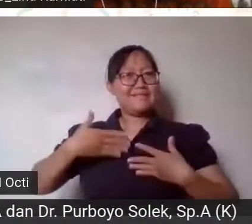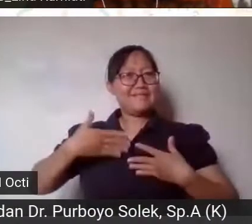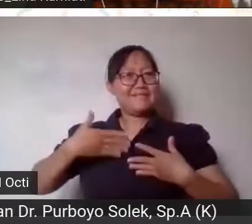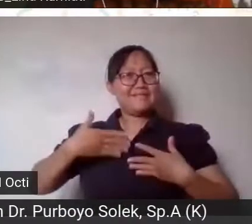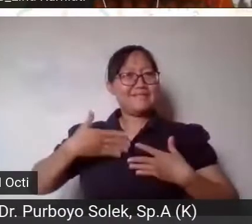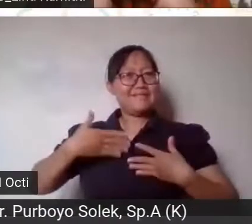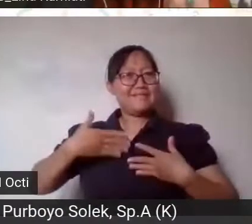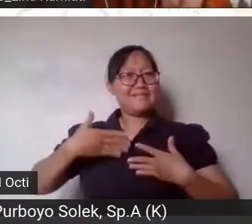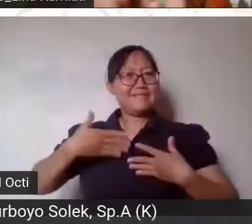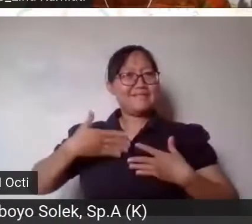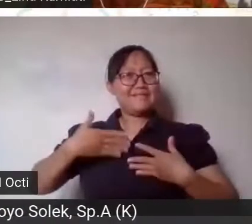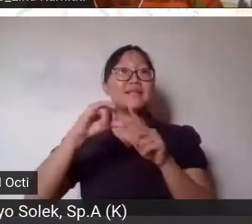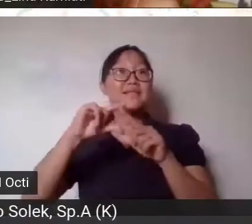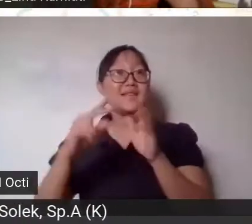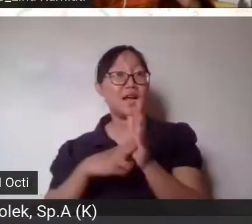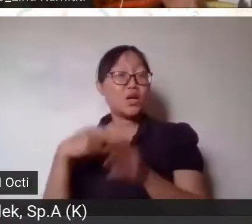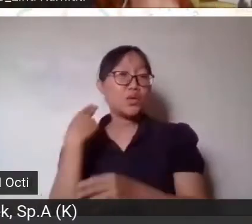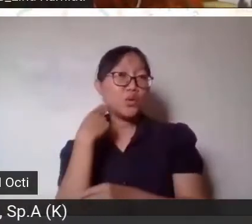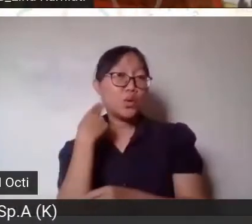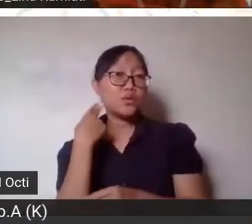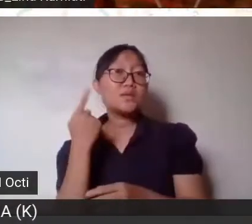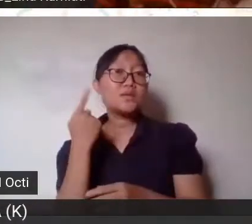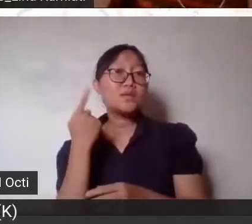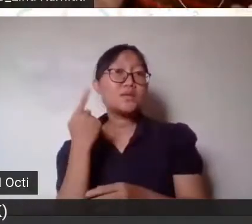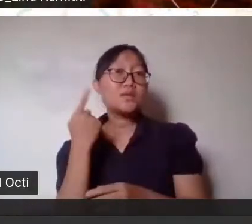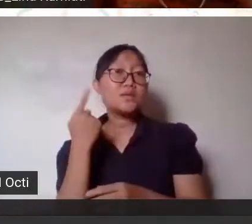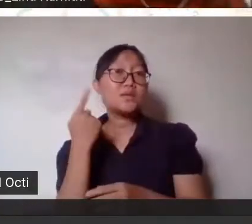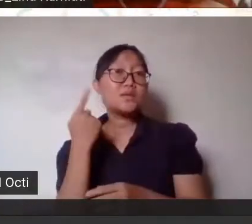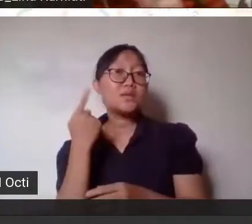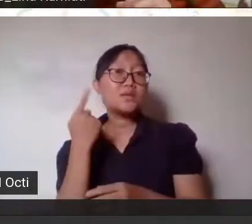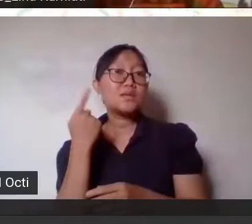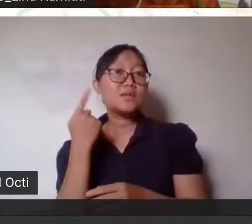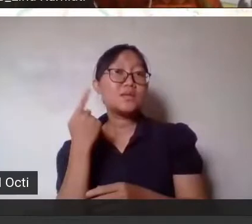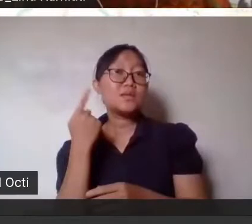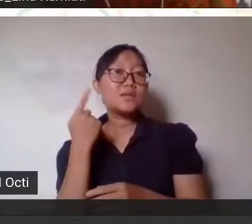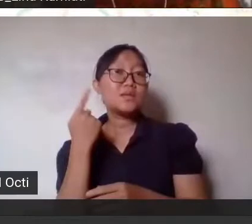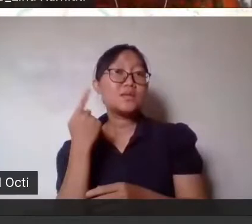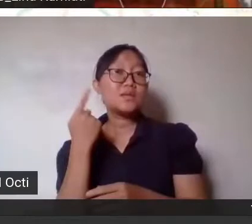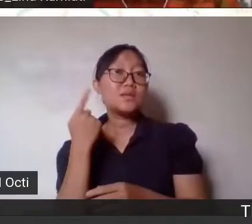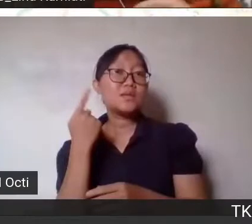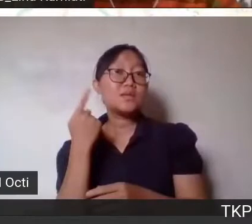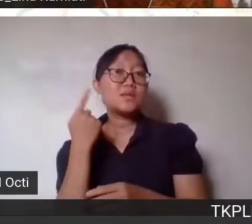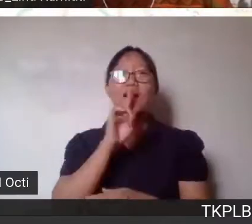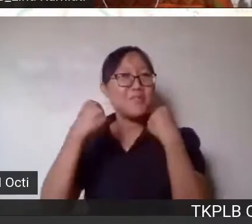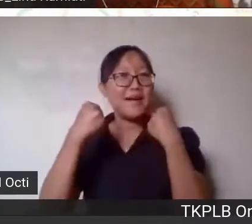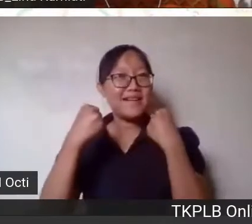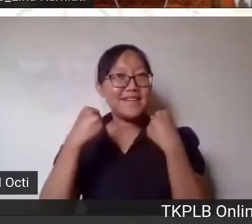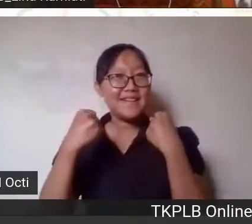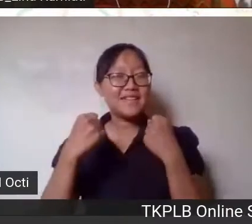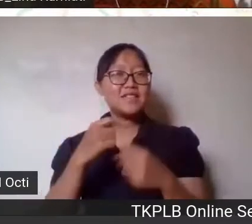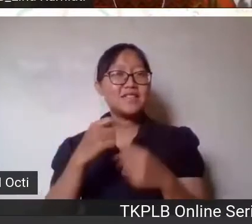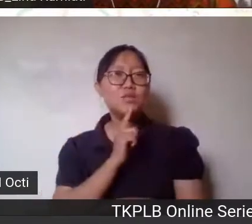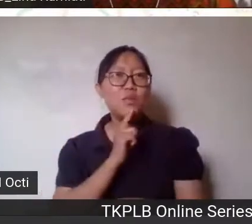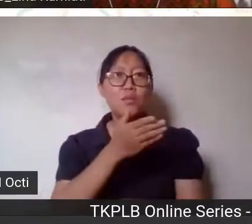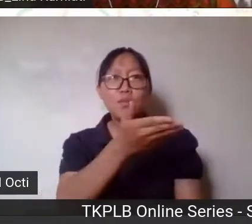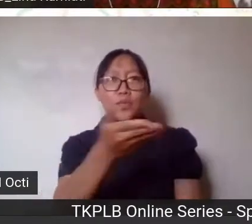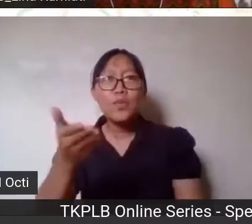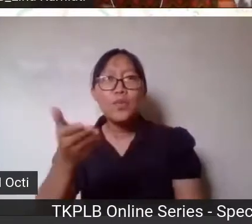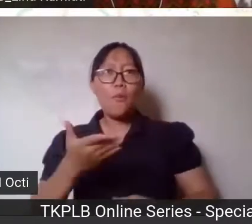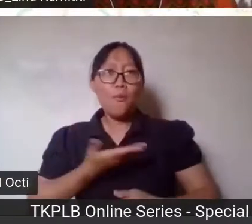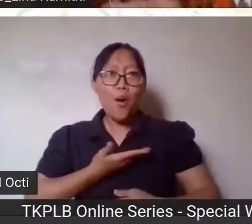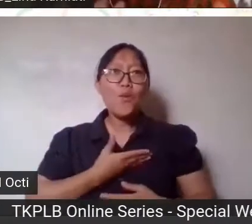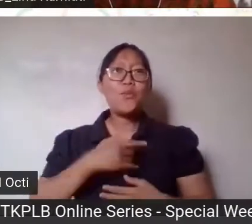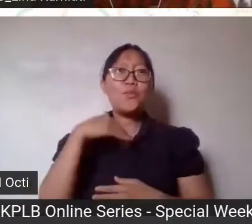juga semangat. Luar Betul biasa. sekali. Saya bersemangat sekali nih bersama Dokter Purboyo dan dengan Dokter Tian. Baik, Dokter, mungkin